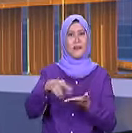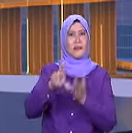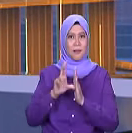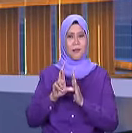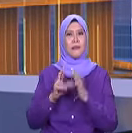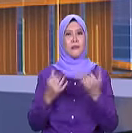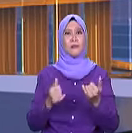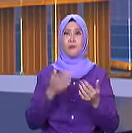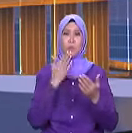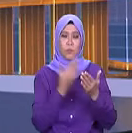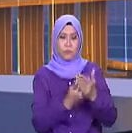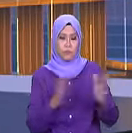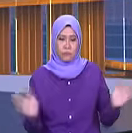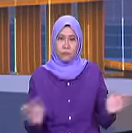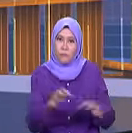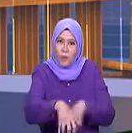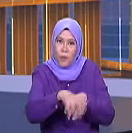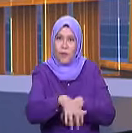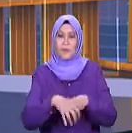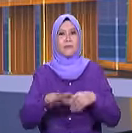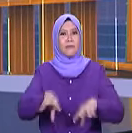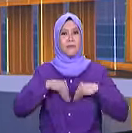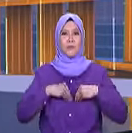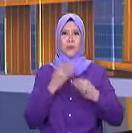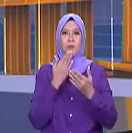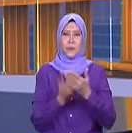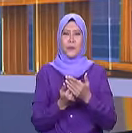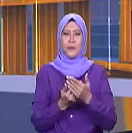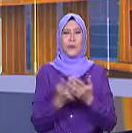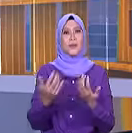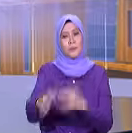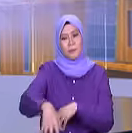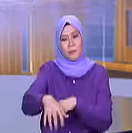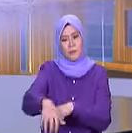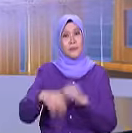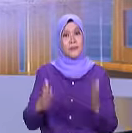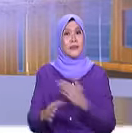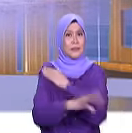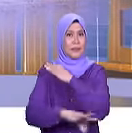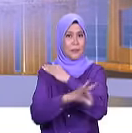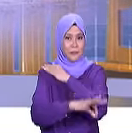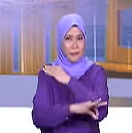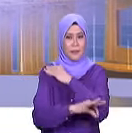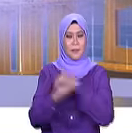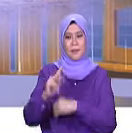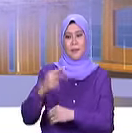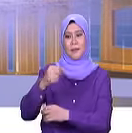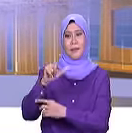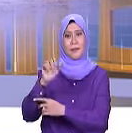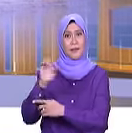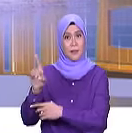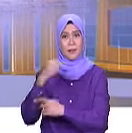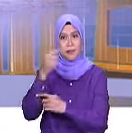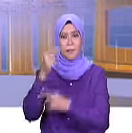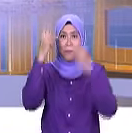disambut baik para peneroka di Negeri Sembilan. Menurut Ketua Peneroka FEDA Negeri Sembilan, Karik Muhammad Saleh, pengumuman Perdana